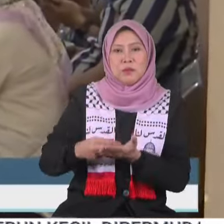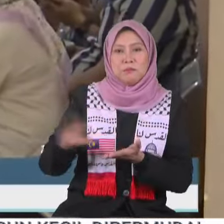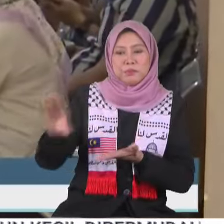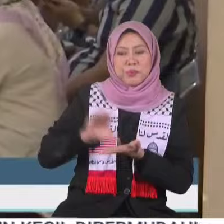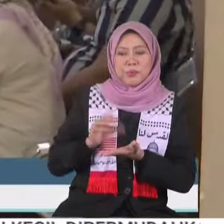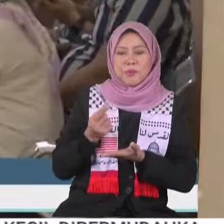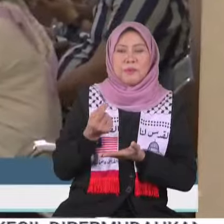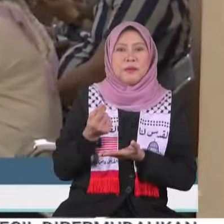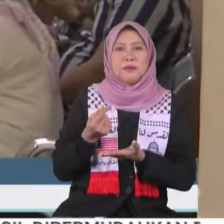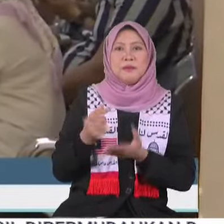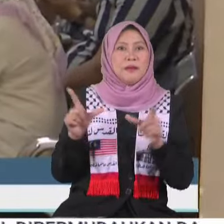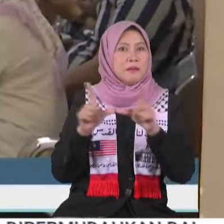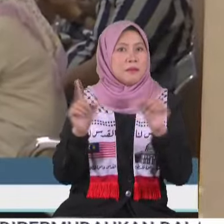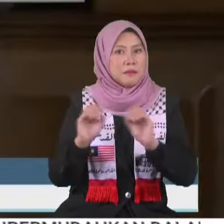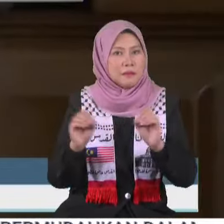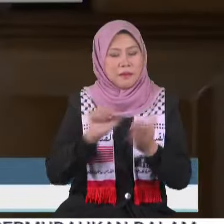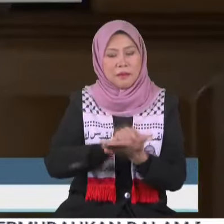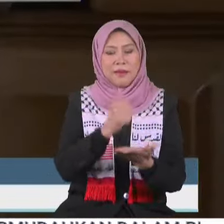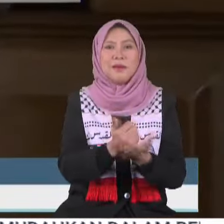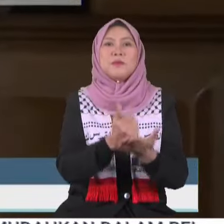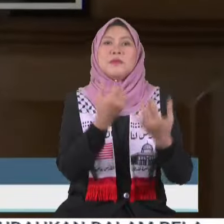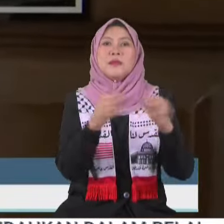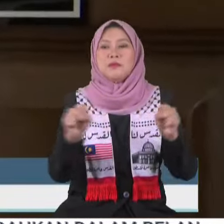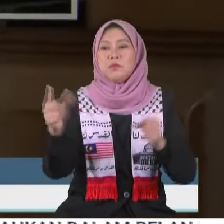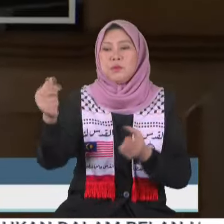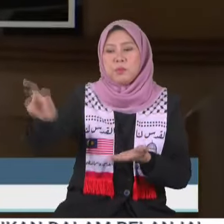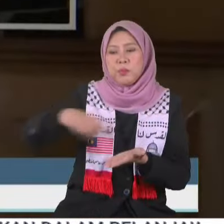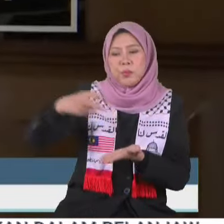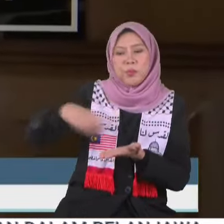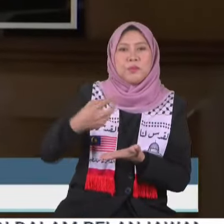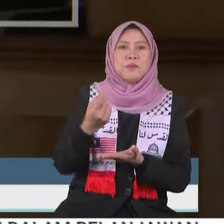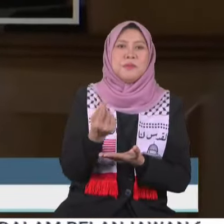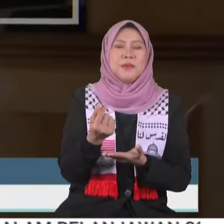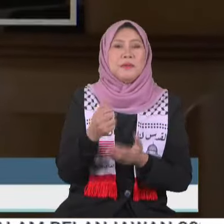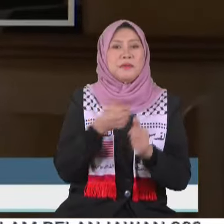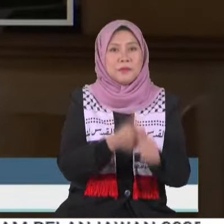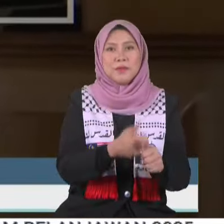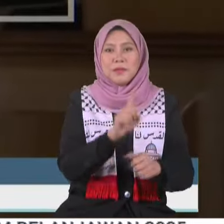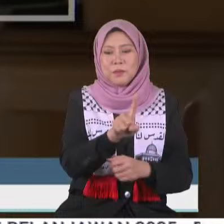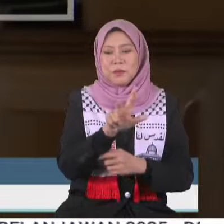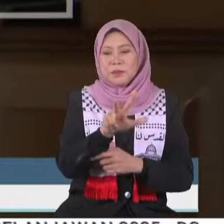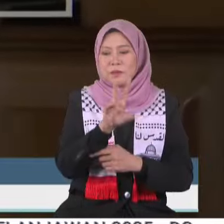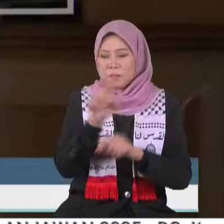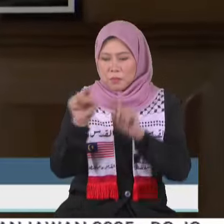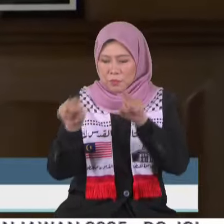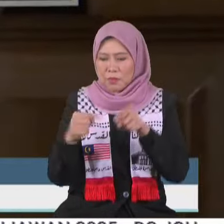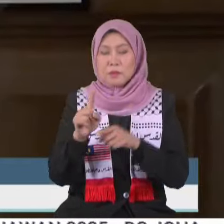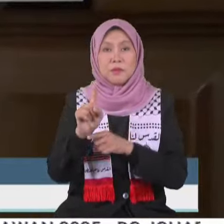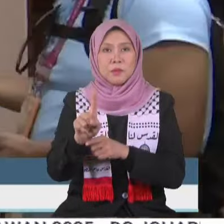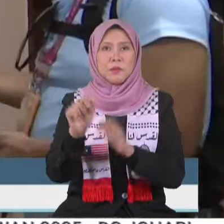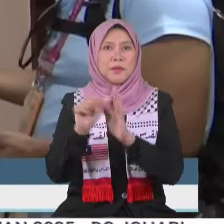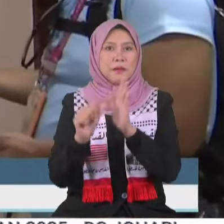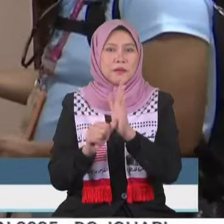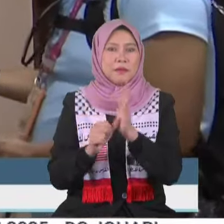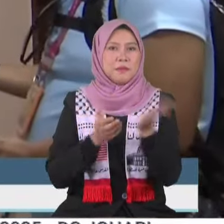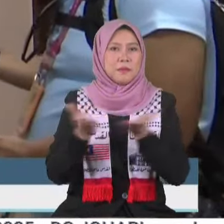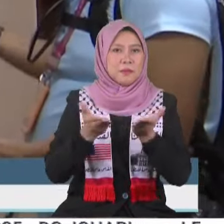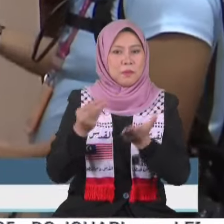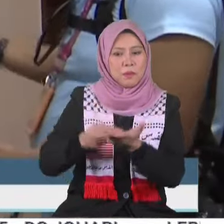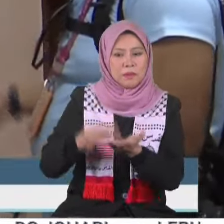lesen menerusi akaun simpanan syarikat. Tertuduh didakwa mengikut Seksyen 137-1 Akta